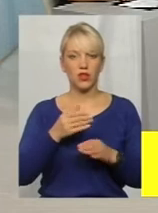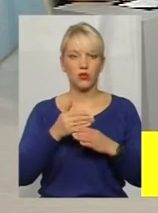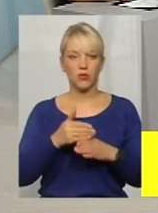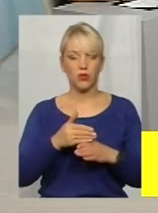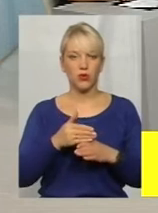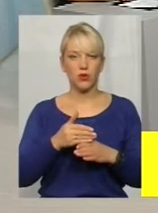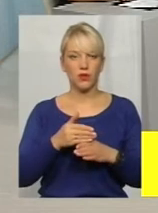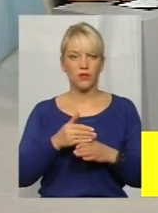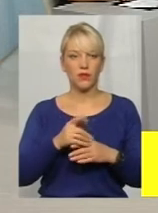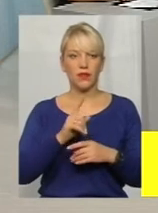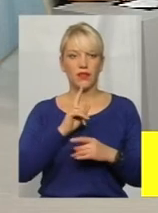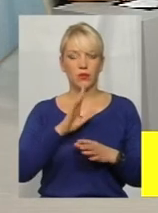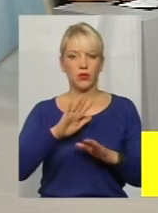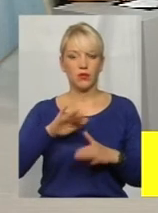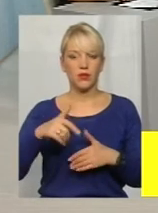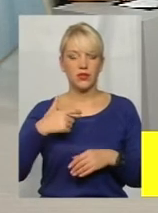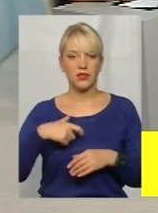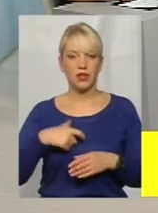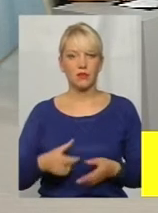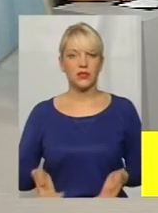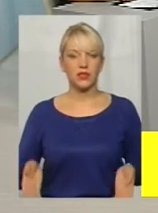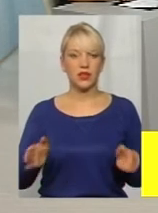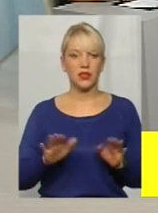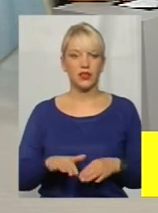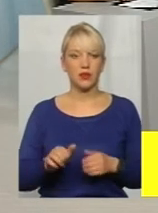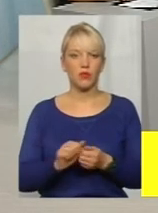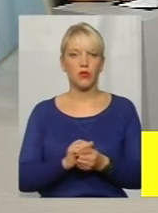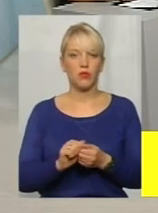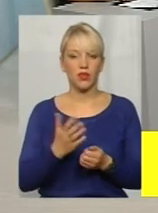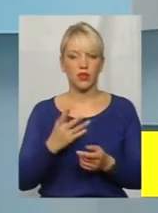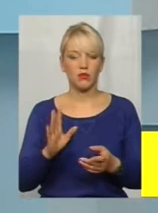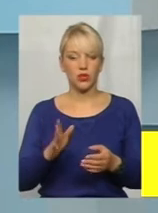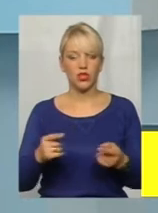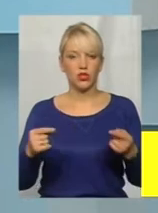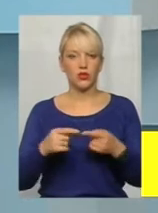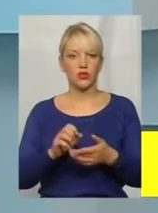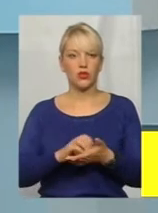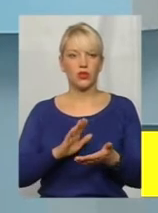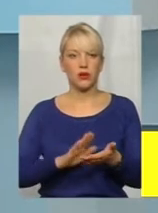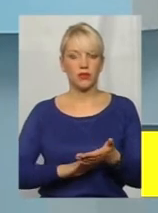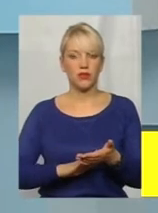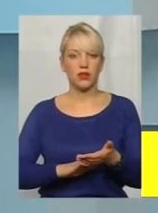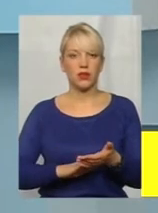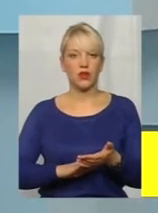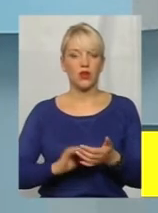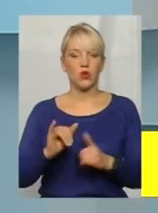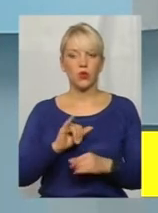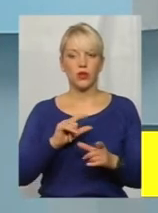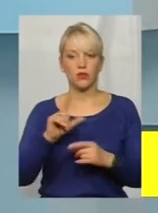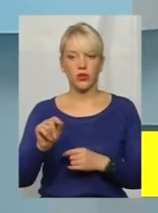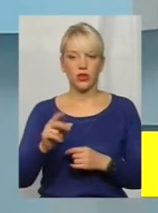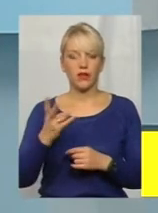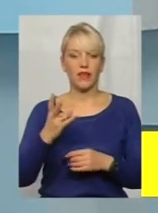після себе залишати бумагу, які буде чітко написано, коли приїхав, коли приїхав, який